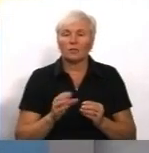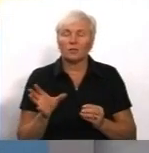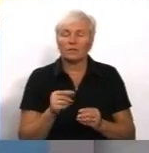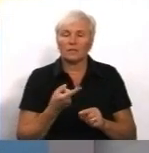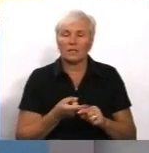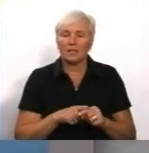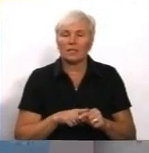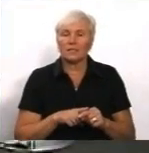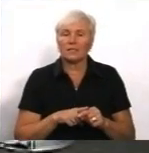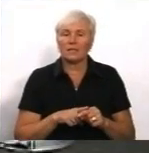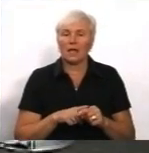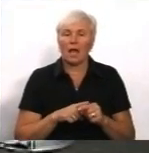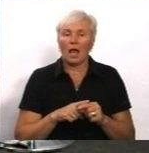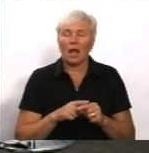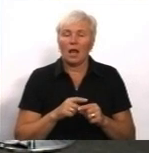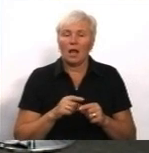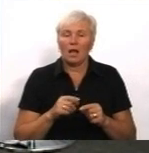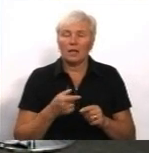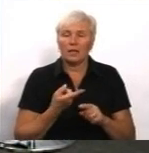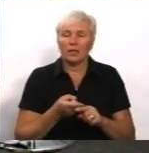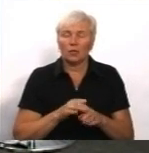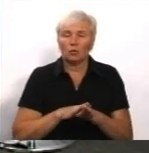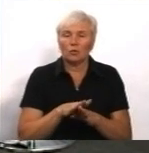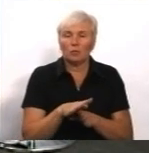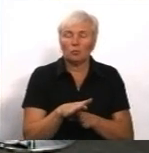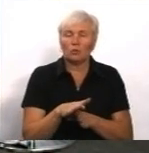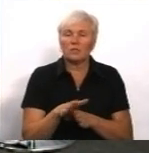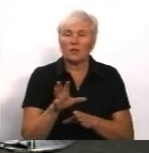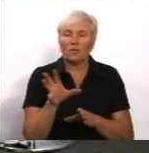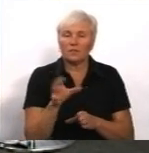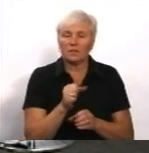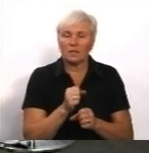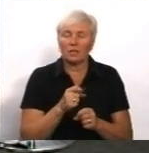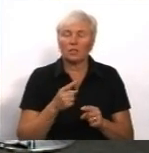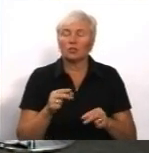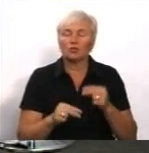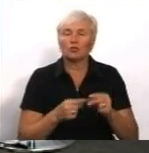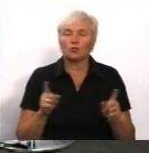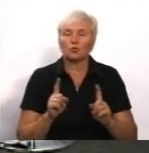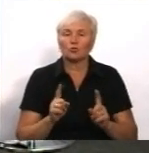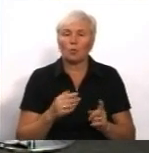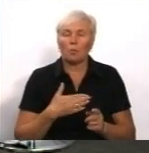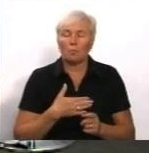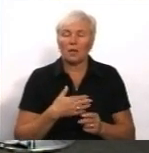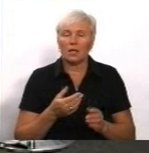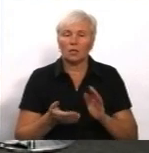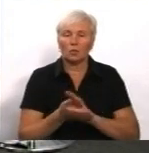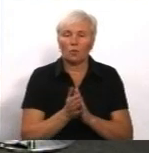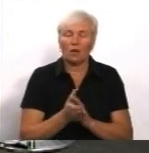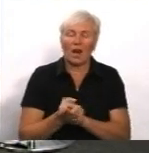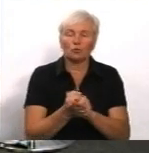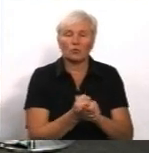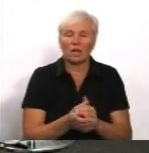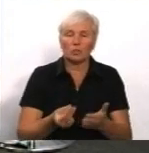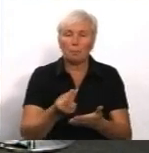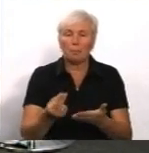принцип від поля до столу, який дотримується всією Європою, через що ми і підписали асоціацію